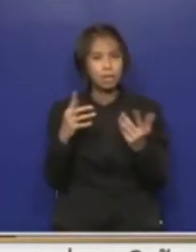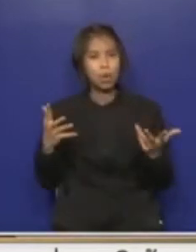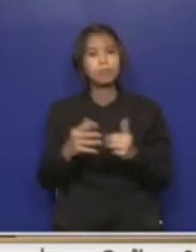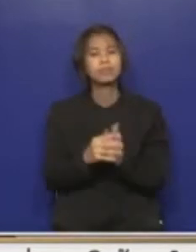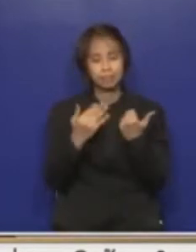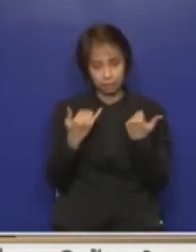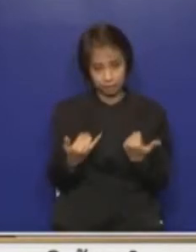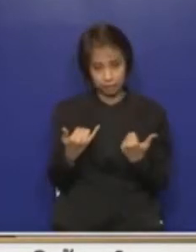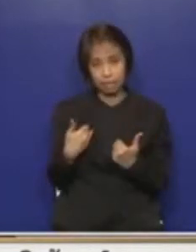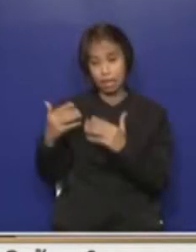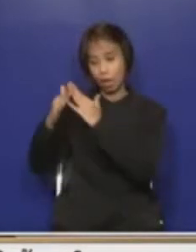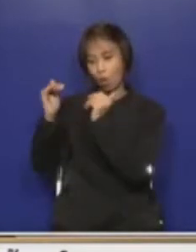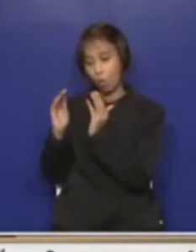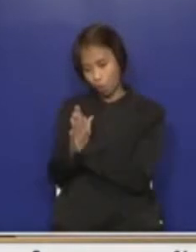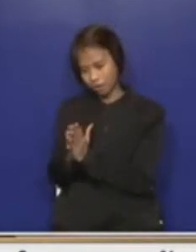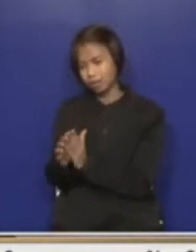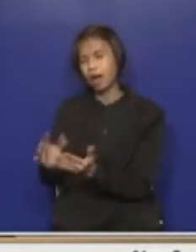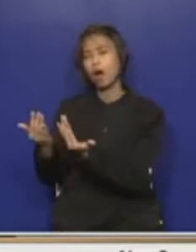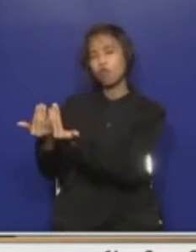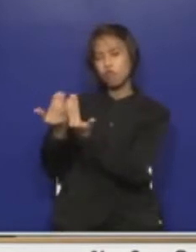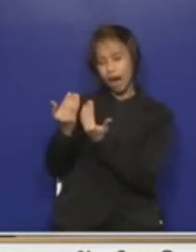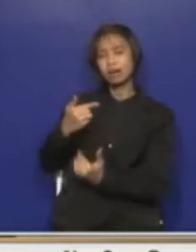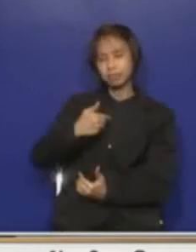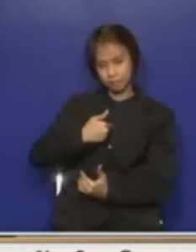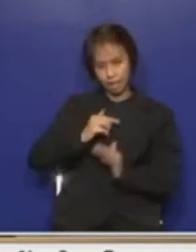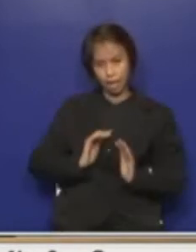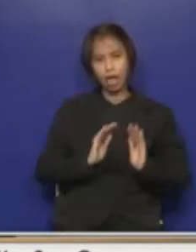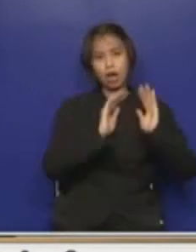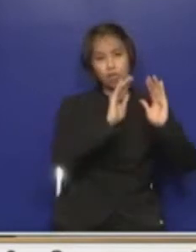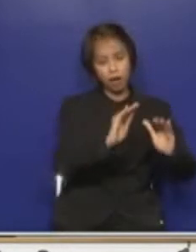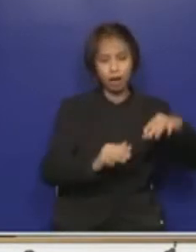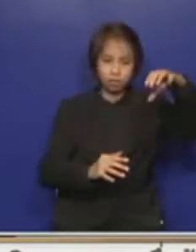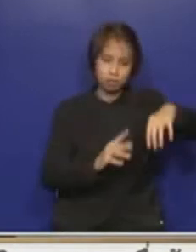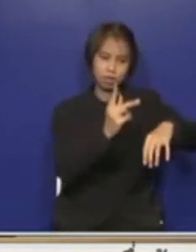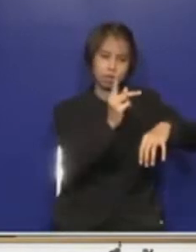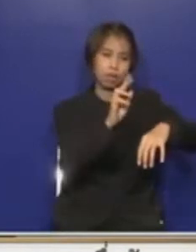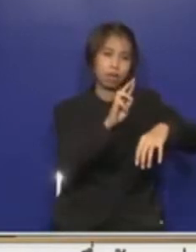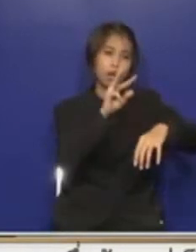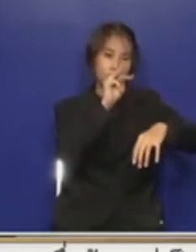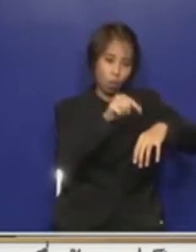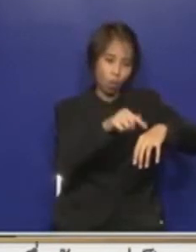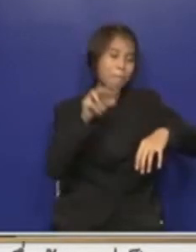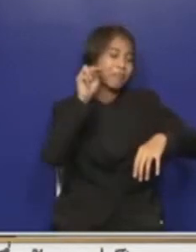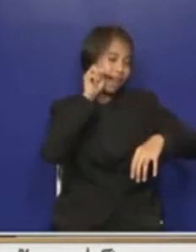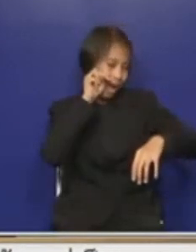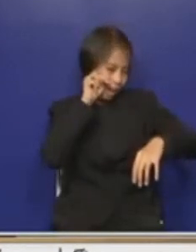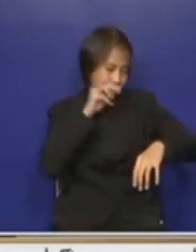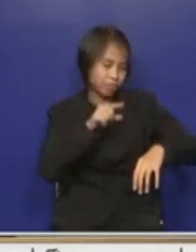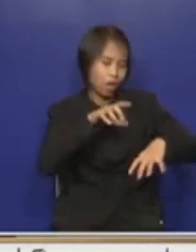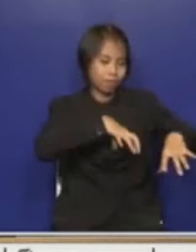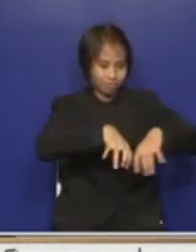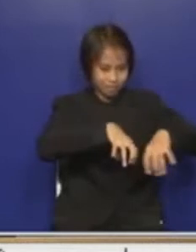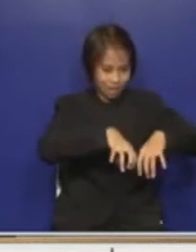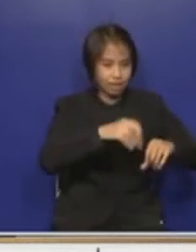สก็ได้ทำเรื่องถึงชั้นว่าฝากเรื่องนี้ไปให้หน่วยงานกรมทรัพยากรน้ำบาดาลได้ลงไปแก้ไขเพื่อจัดหาถังน้ำและก็